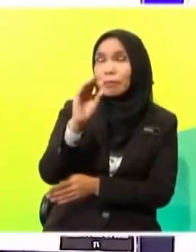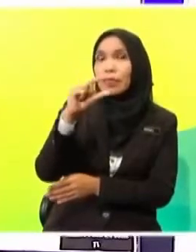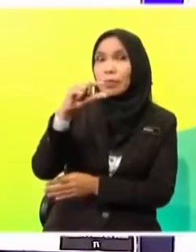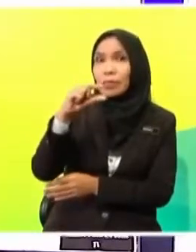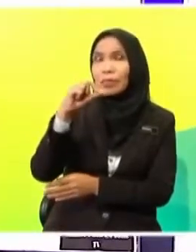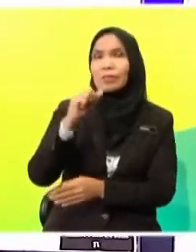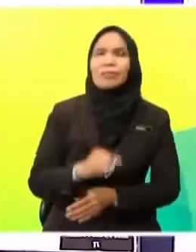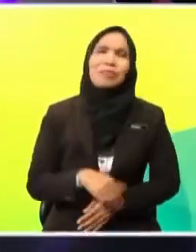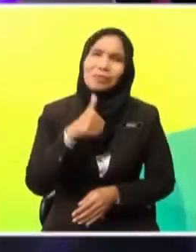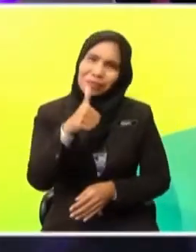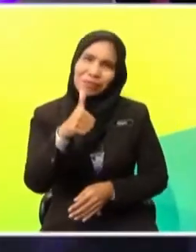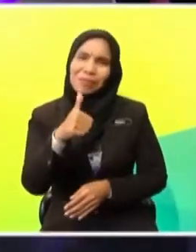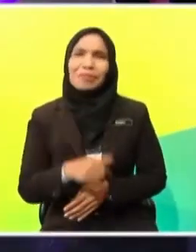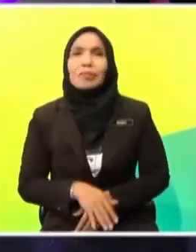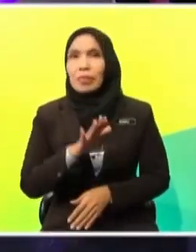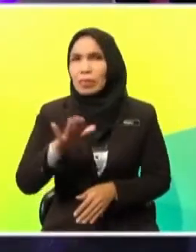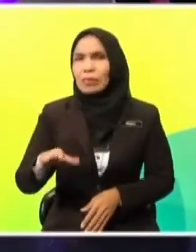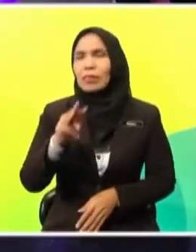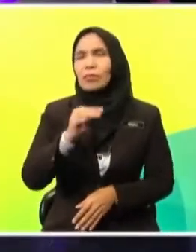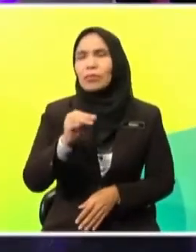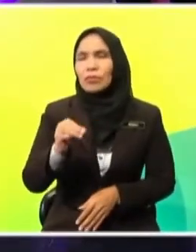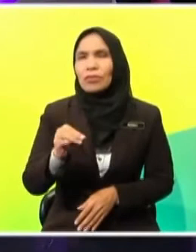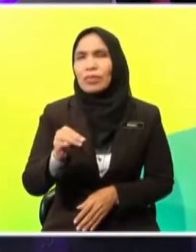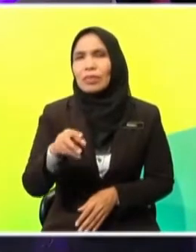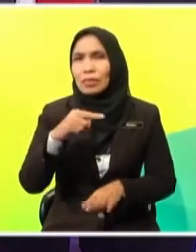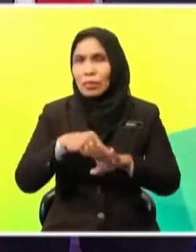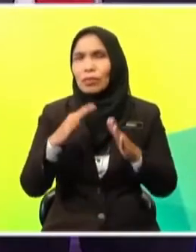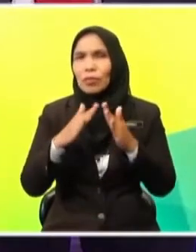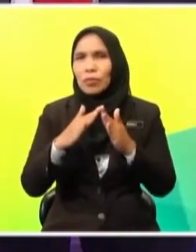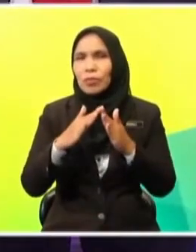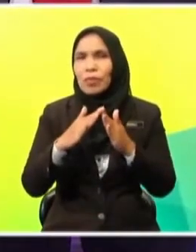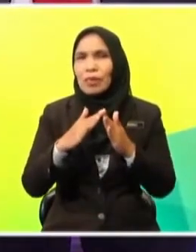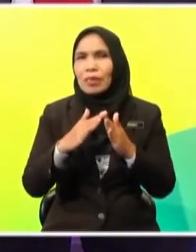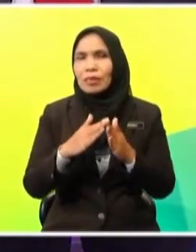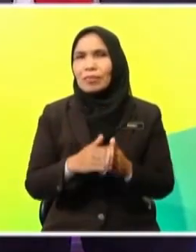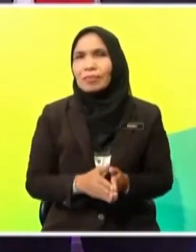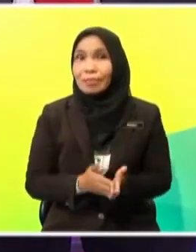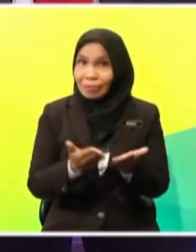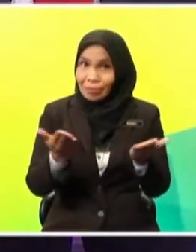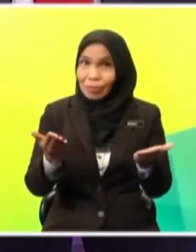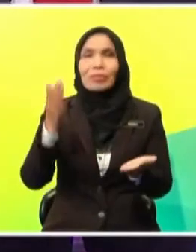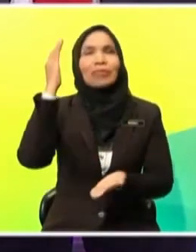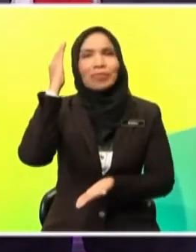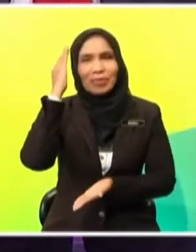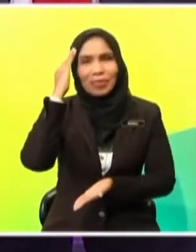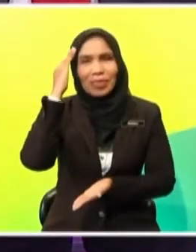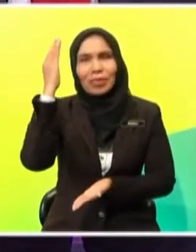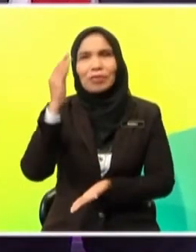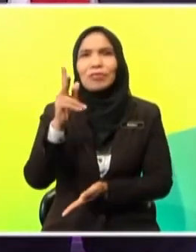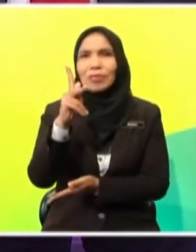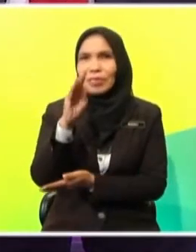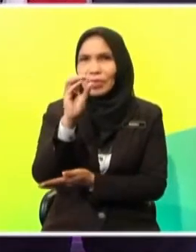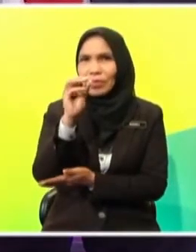GBA godaan anak rumah Teguh Yakinlah pasti Awak semua anda semua tahu huruf-huruf